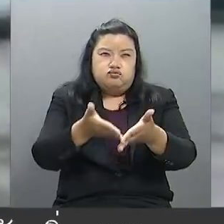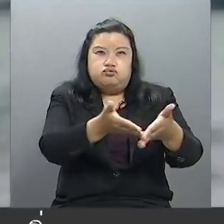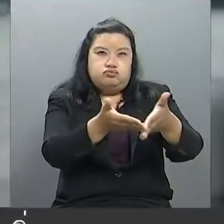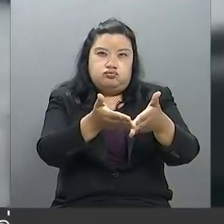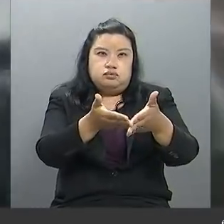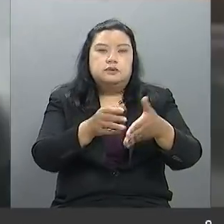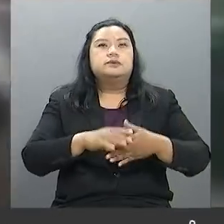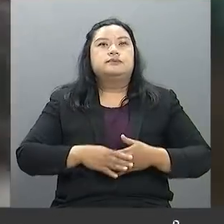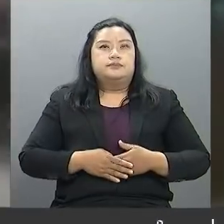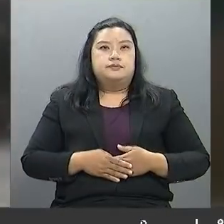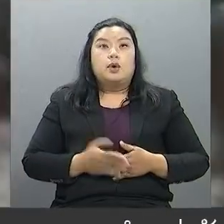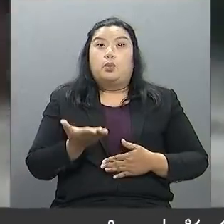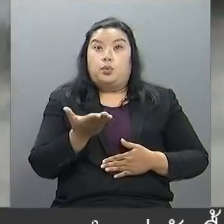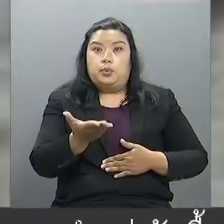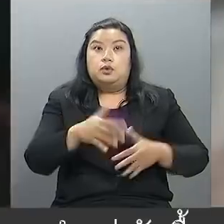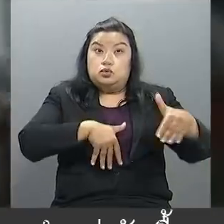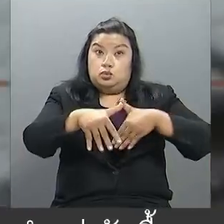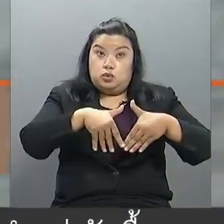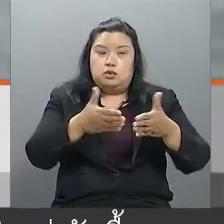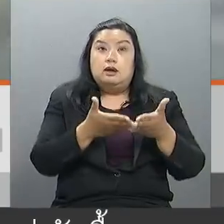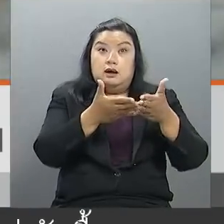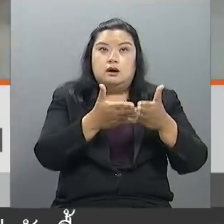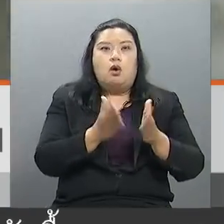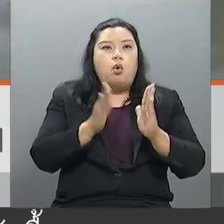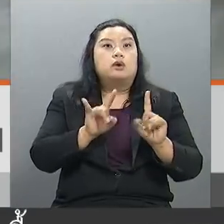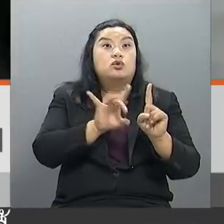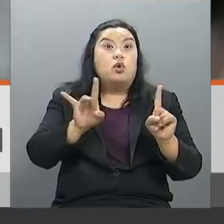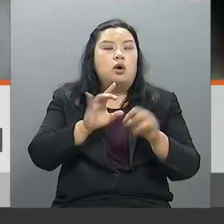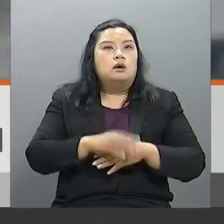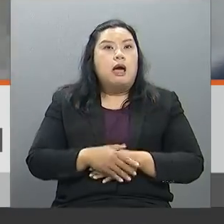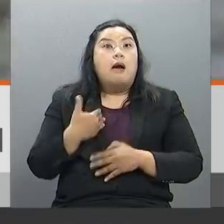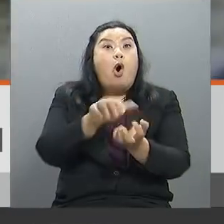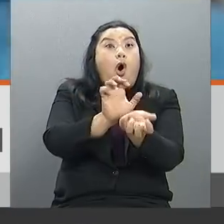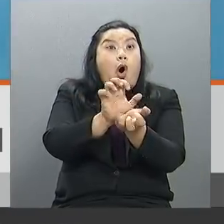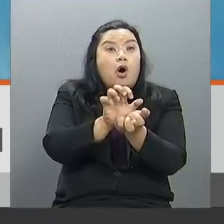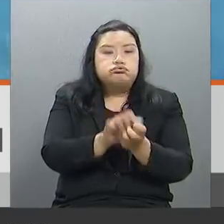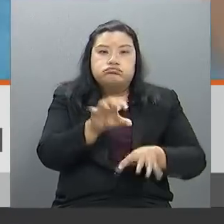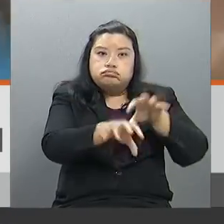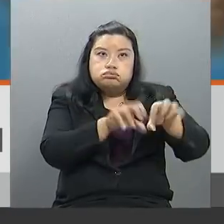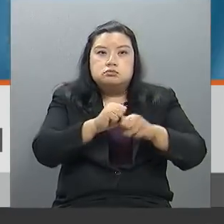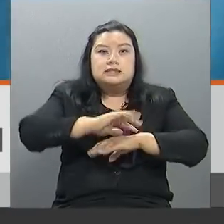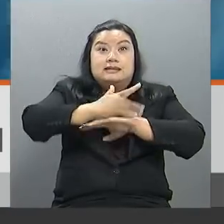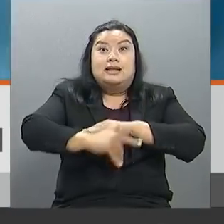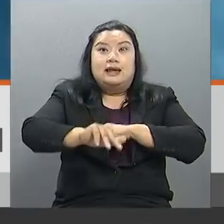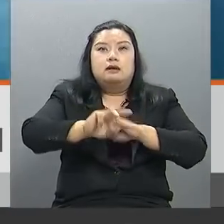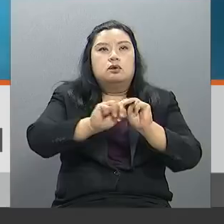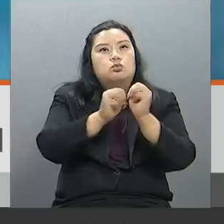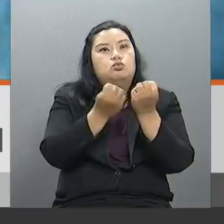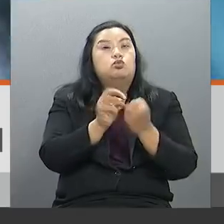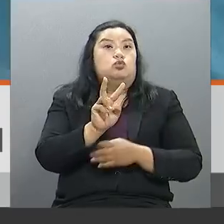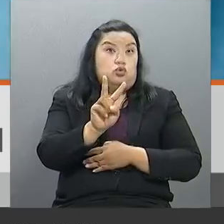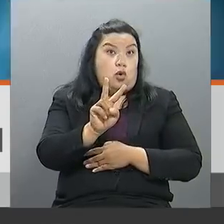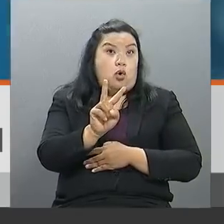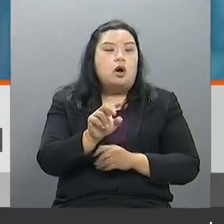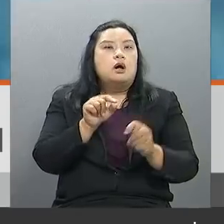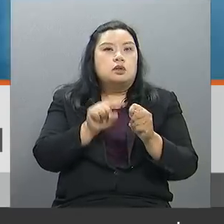ชาวประมงพื้นบ้านหลายร้อยคนซึ่งกำลังเก็บหอยอยู่บริเวณชายฝั่งทะเลอ่าวบ้านดอนหมู่ที่2บ้านคลองรางตำบลลี